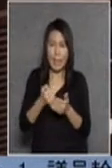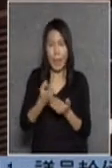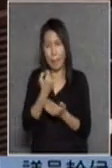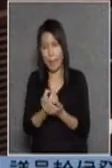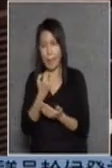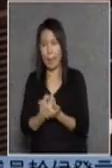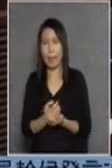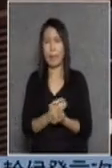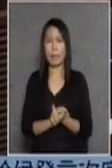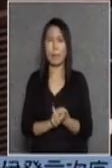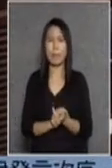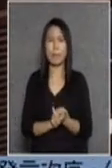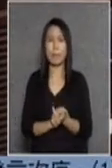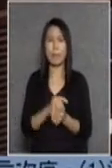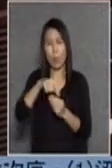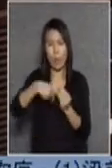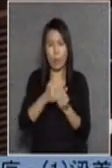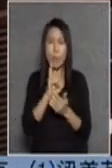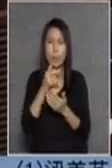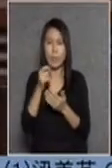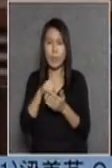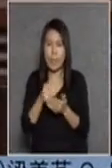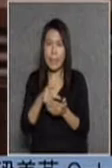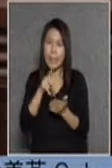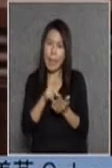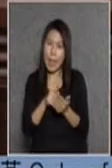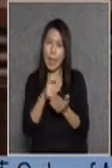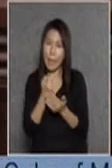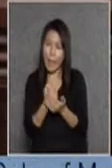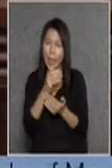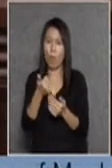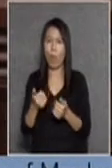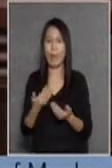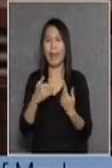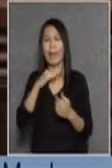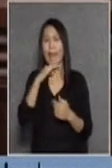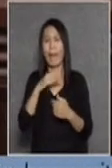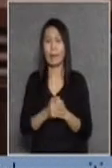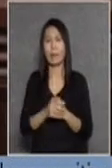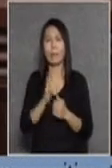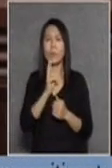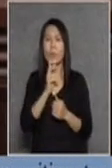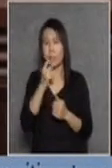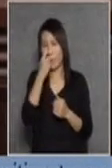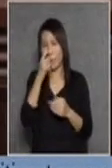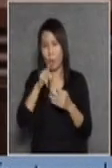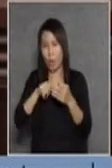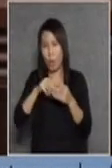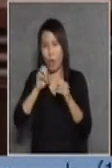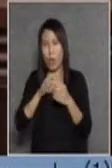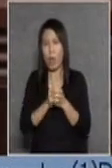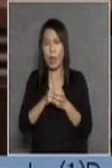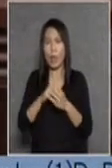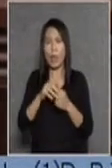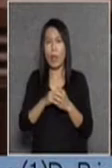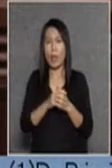的這個環境，可以低息貸款，但是這個假象呢是令到你，我們英文有個講法叫 Low you